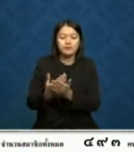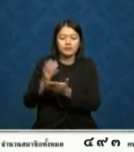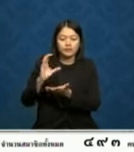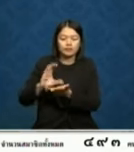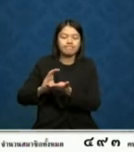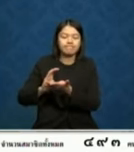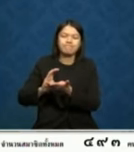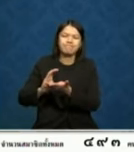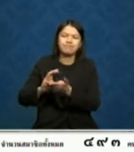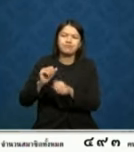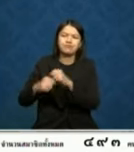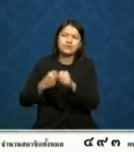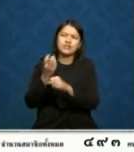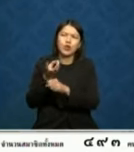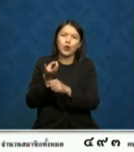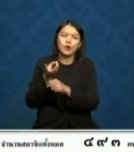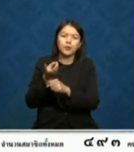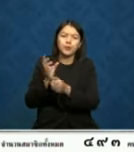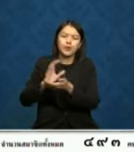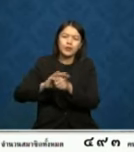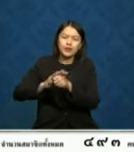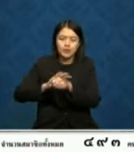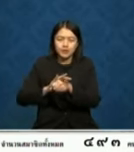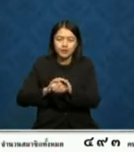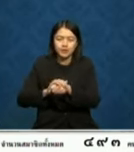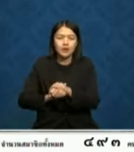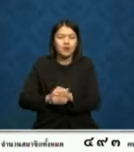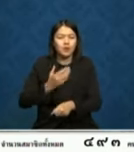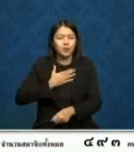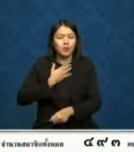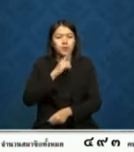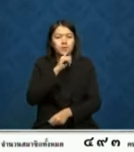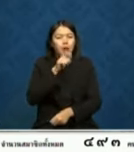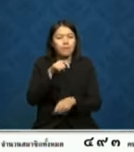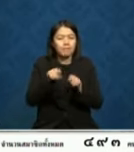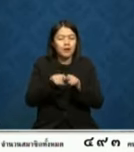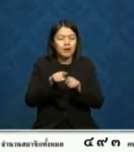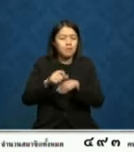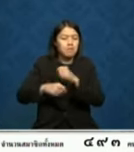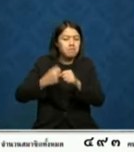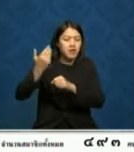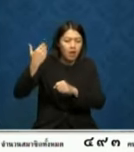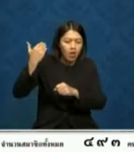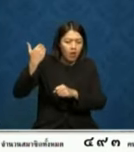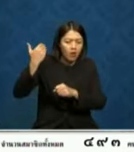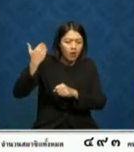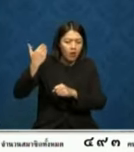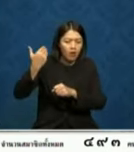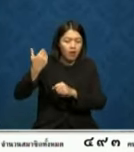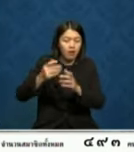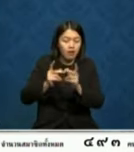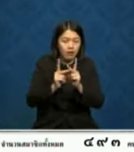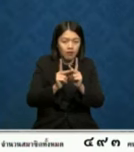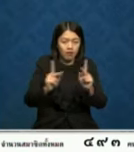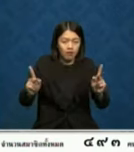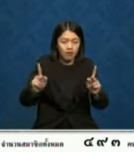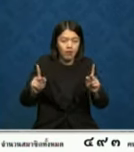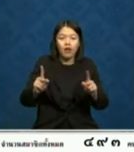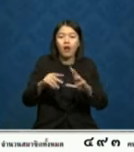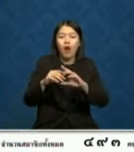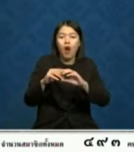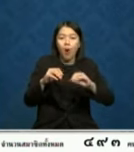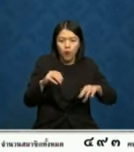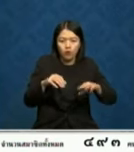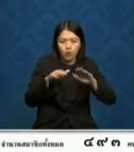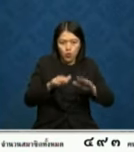จะไม่ค่อยเยอะนะปีนี้นะครับผมคิดว่าน่าจะมีการตั้งคำถามคล้ายๆกับผมเนี่ยหลายๆปีนะครับพอไปสู่ในชั้นกรรมธิการมีการตัดนะครับ